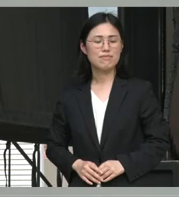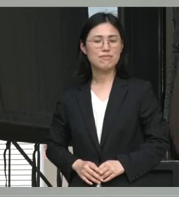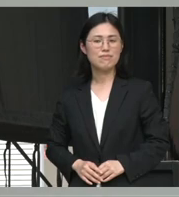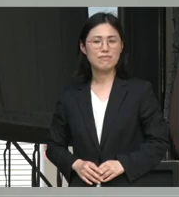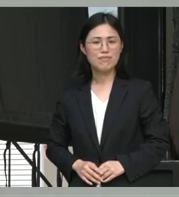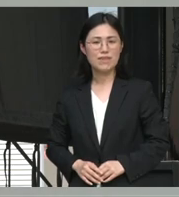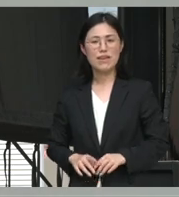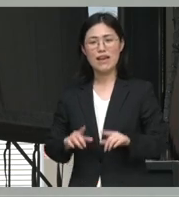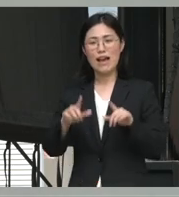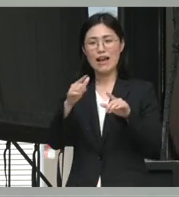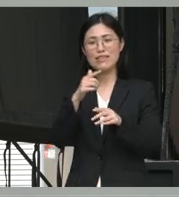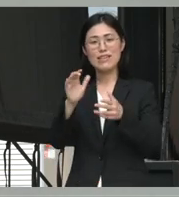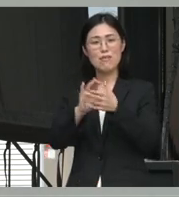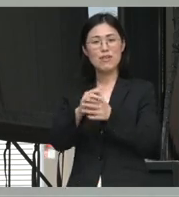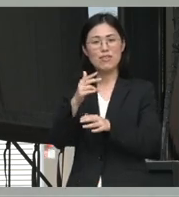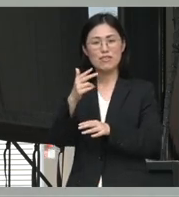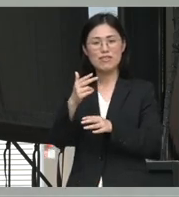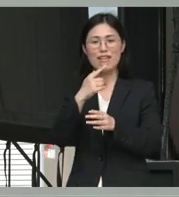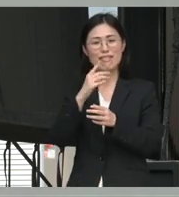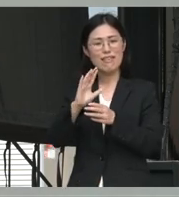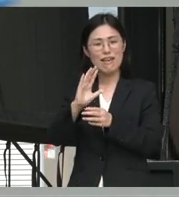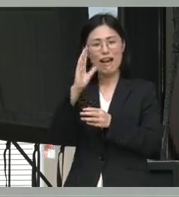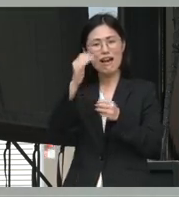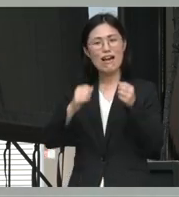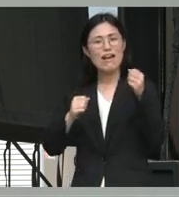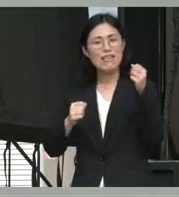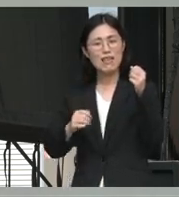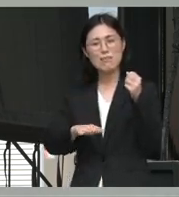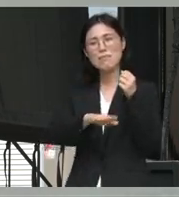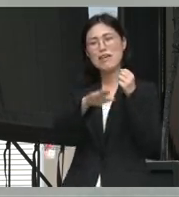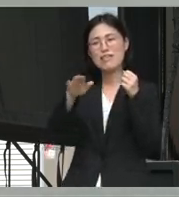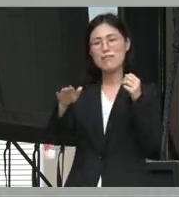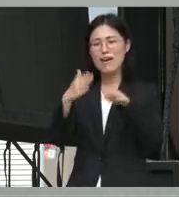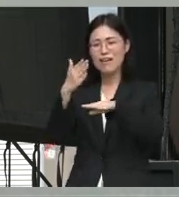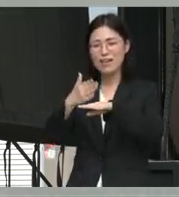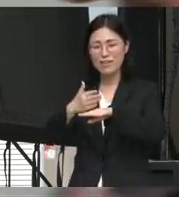東大和市の聖火ランナーの皆さん、ありがとうございました。